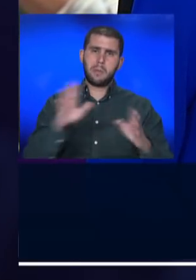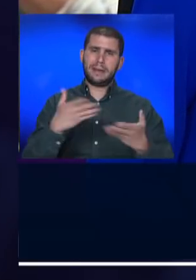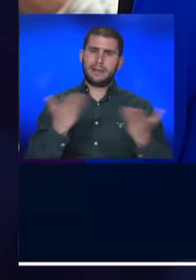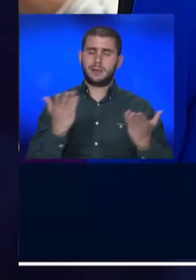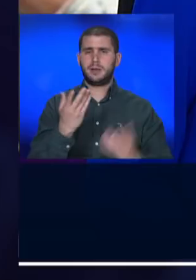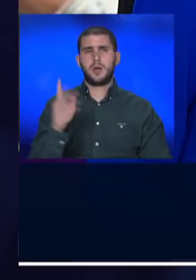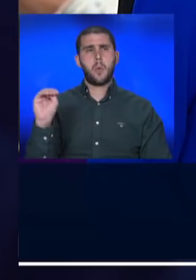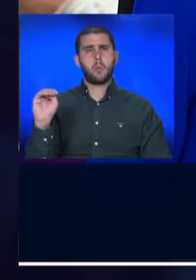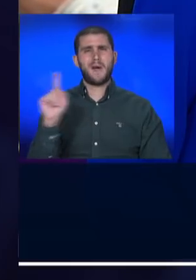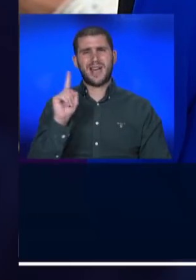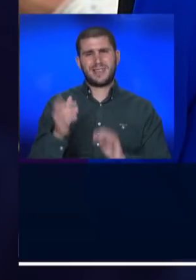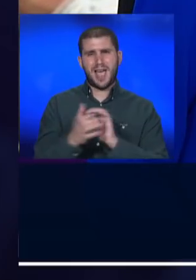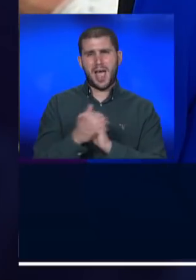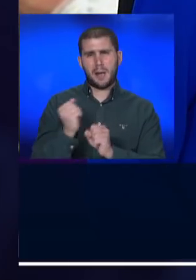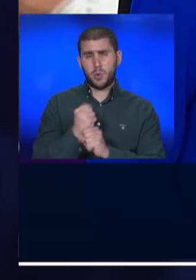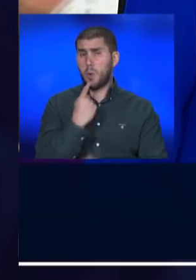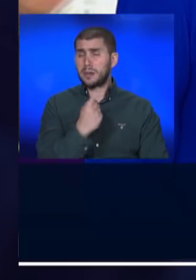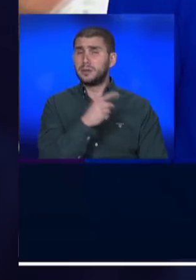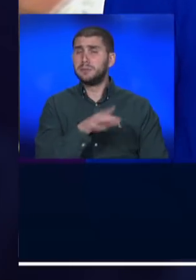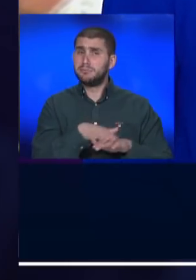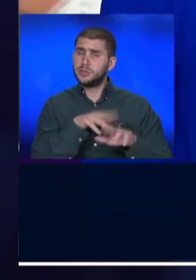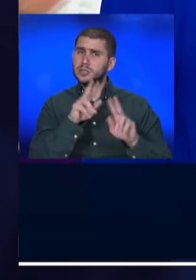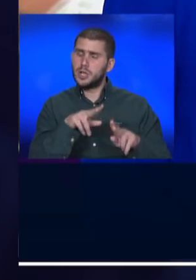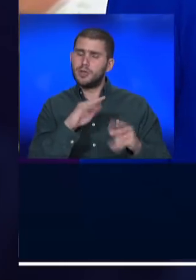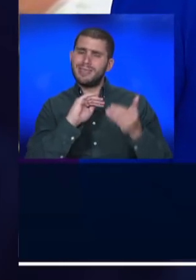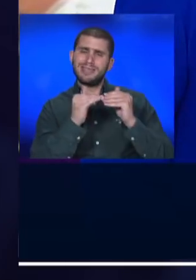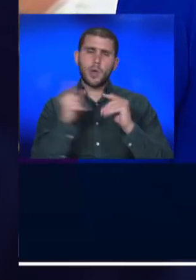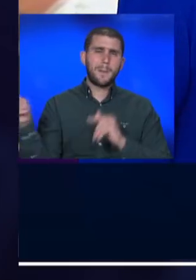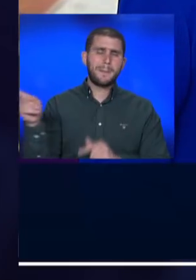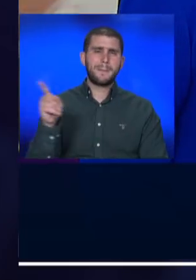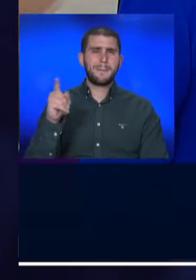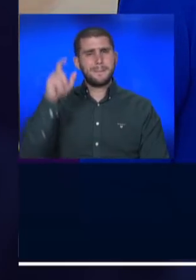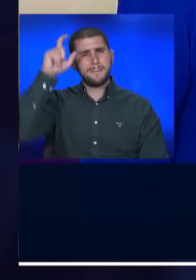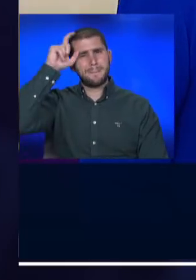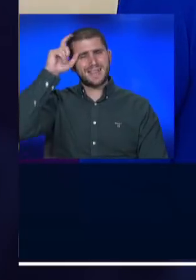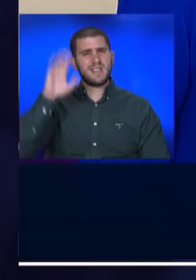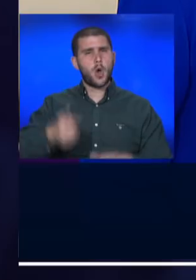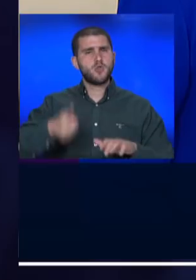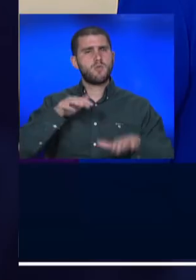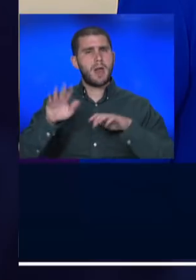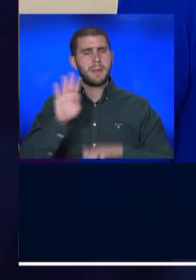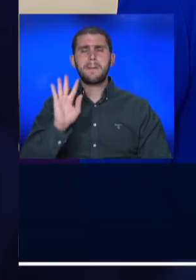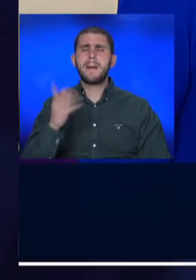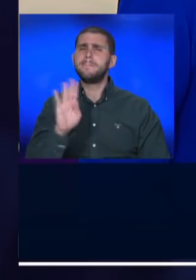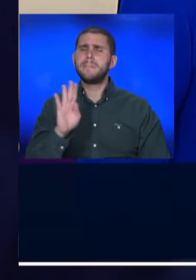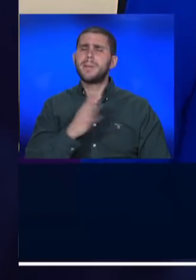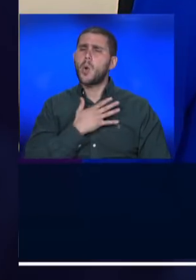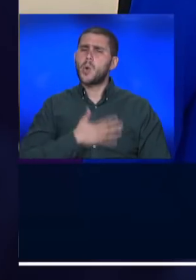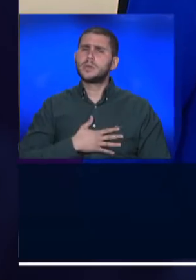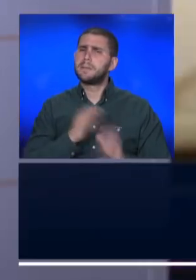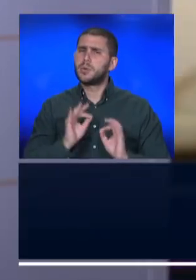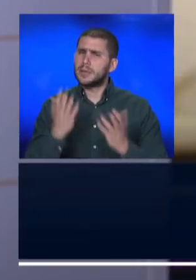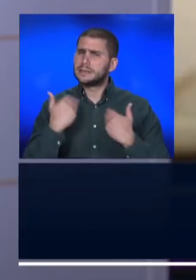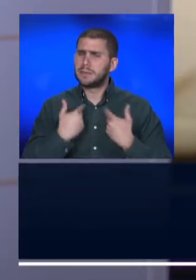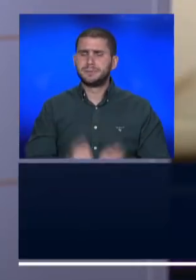עמיתנו, שנראה שיש אולי איזשהו תיאום בין הנשיא ביידן לבין ראש הממשלה. מה נתניהו רוצה? את יודעת להגיד?